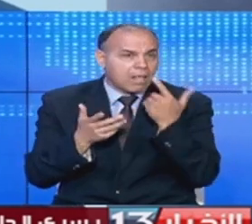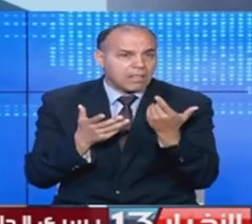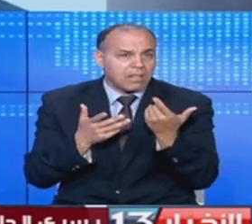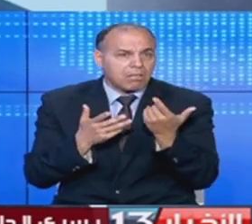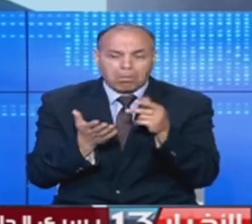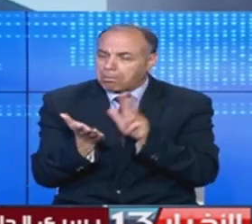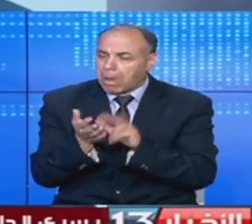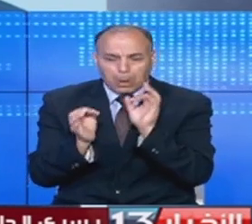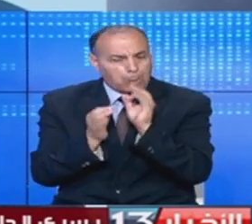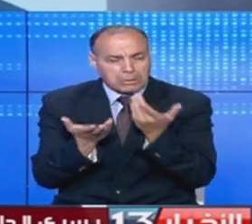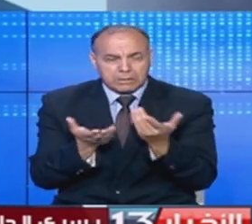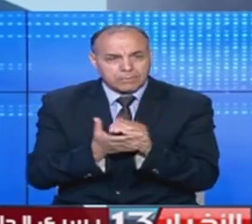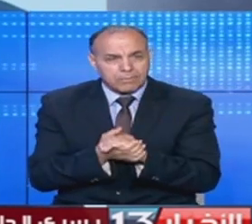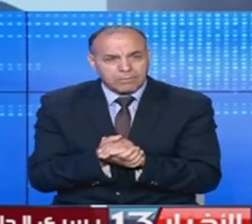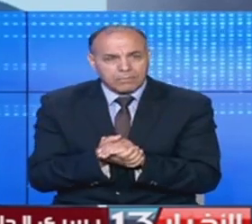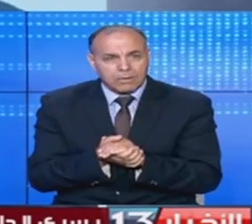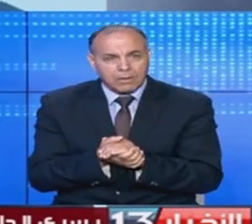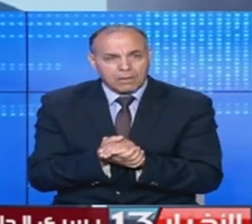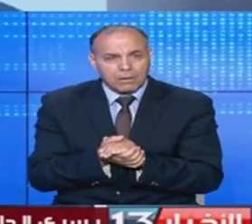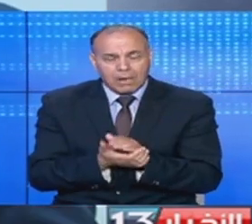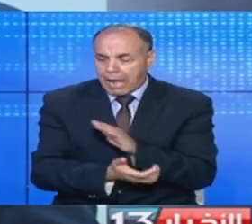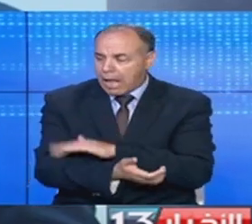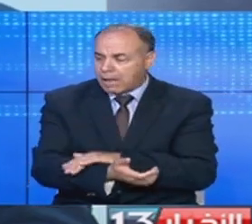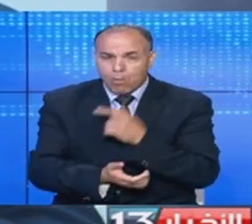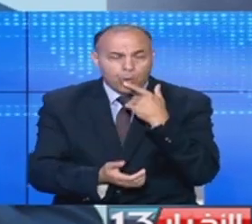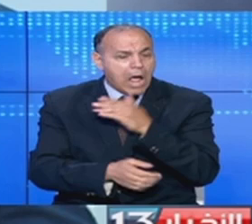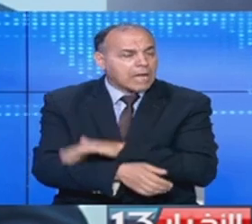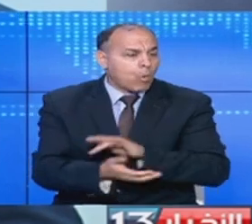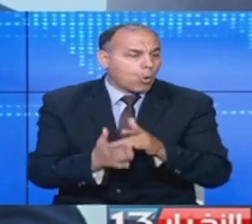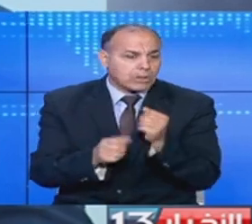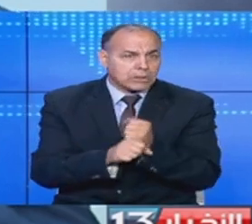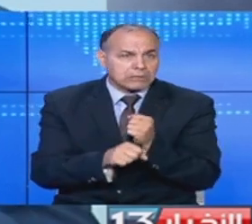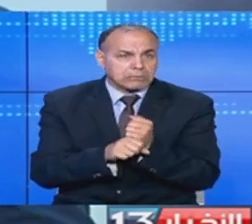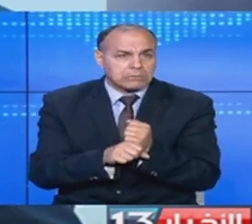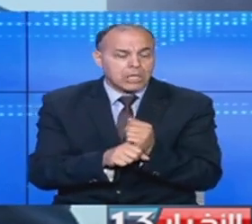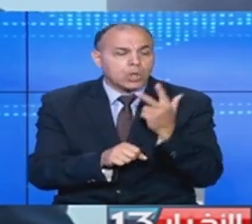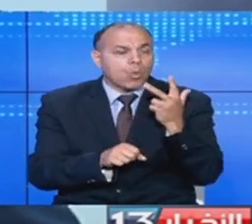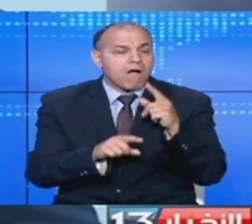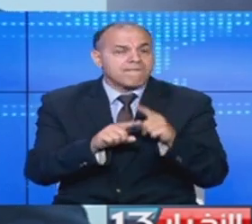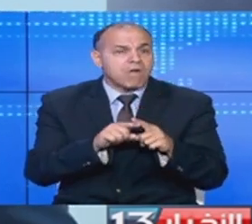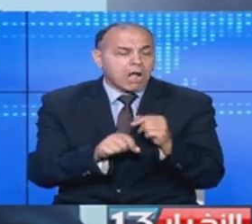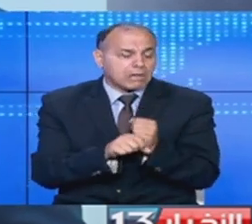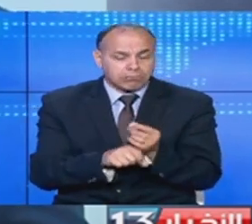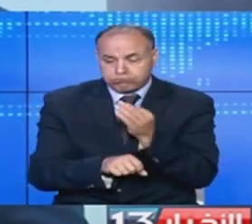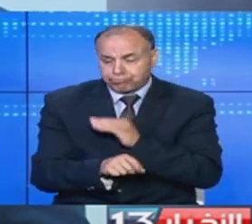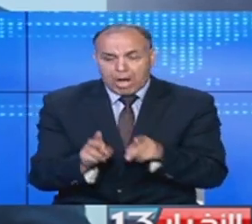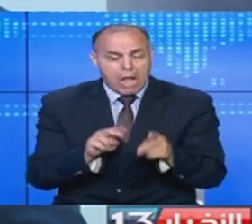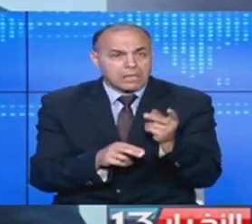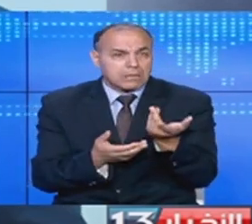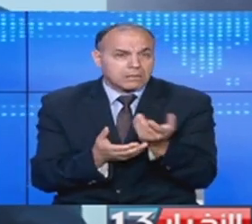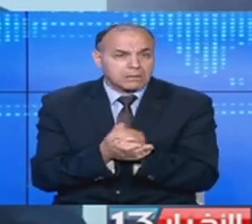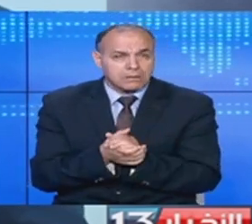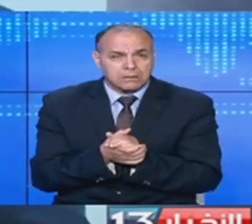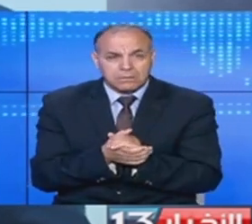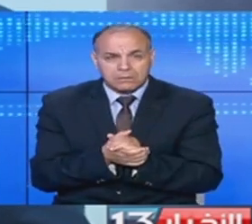ماهوش مفعل، منها أنه الأجراء معناها الخدامة اللي تخدم تخلص 3 مرات قد الخدمة نتاعها في في في